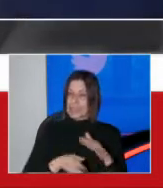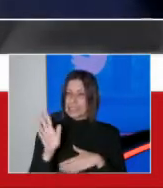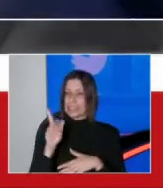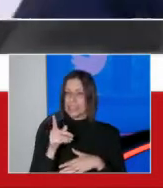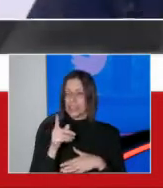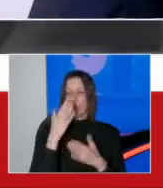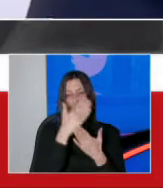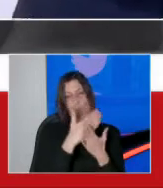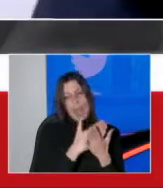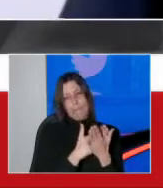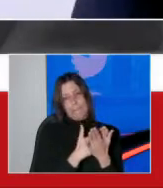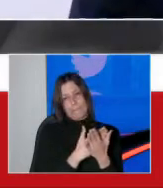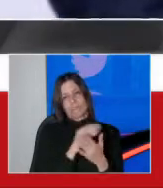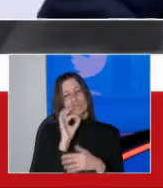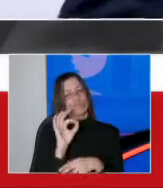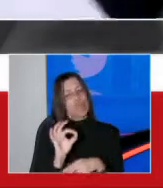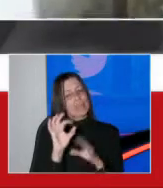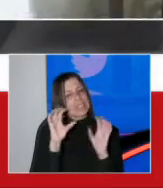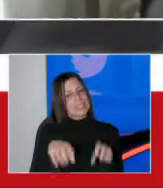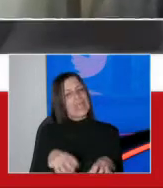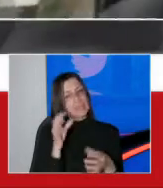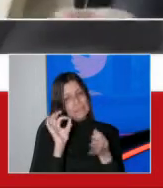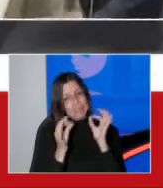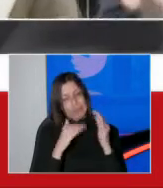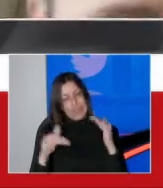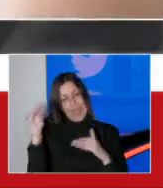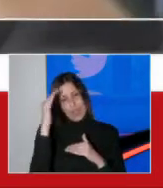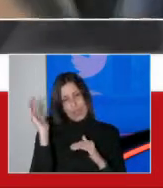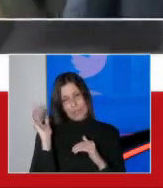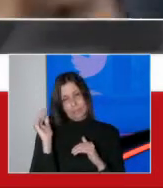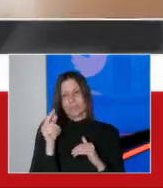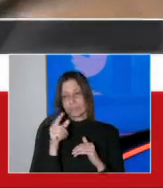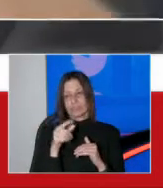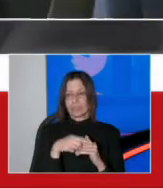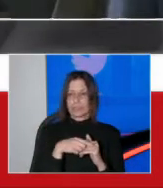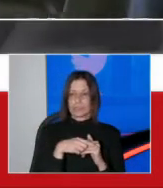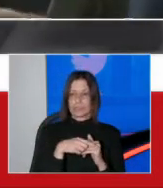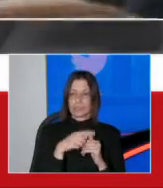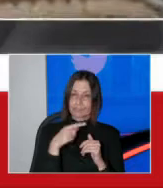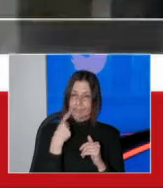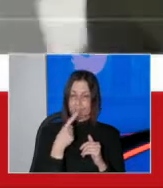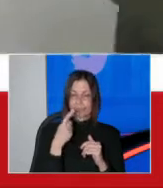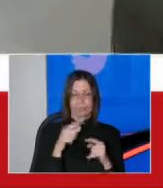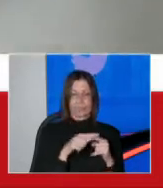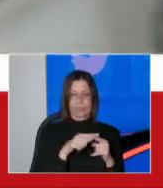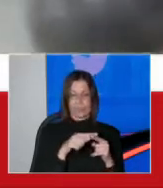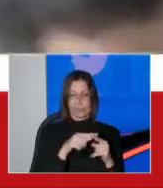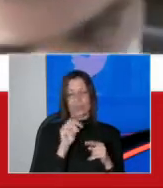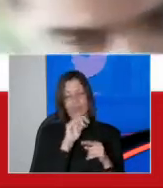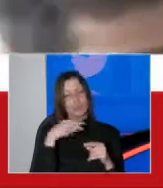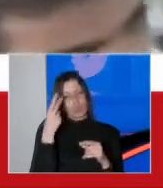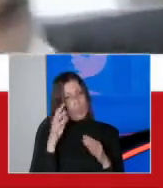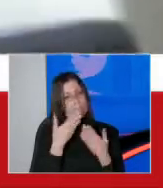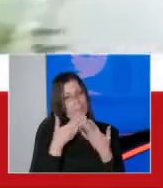יצאו נוהלים של נשיאת בית המשפט העליון, שמדיבו את סוגי העניינים שיהיו